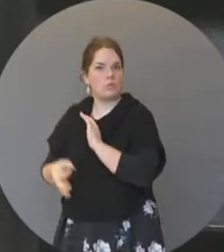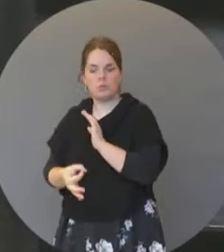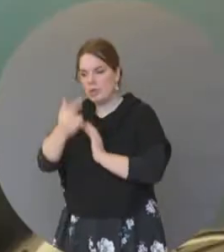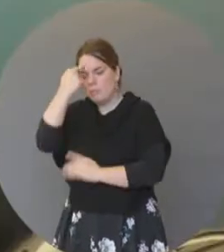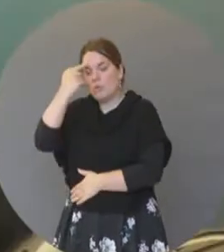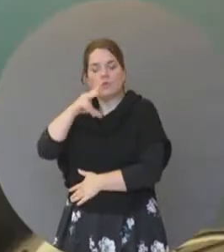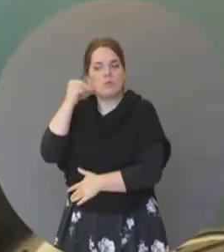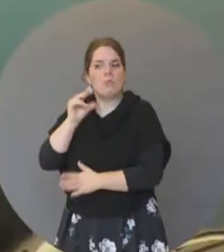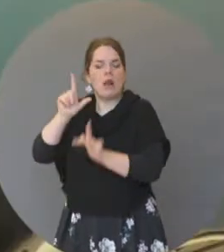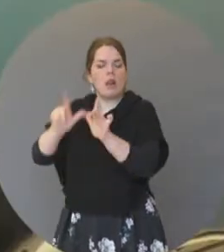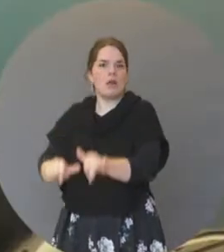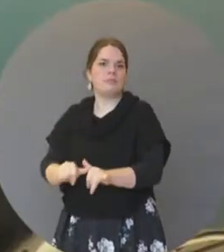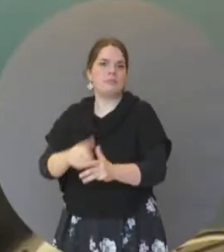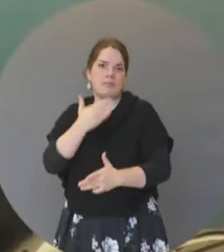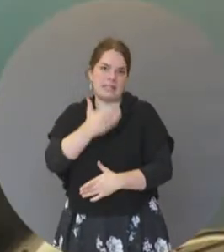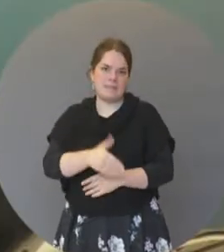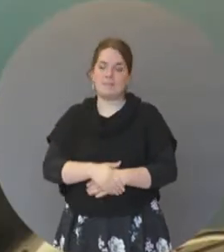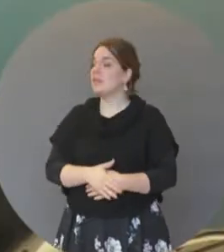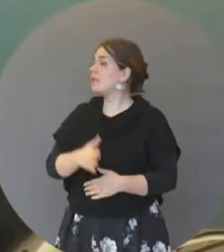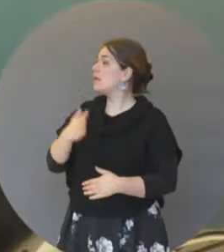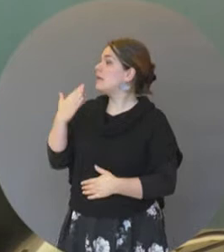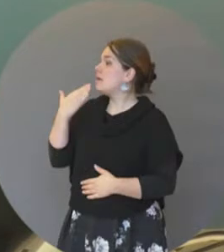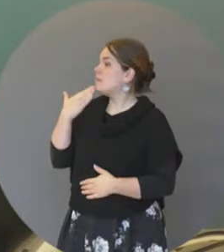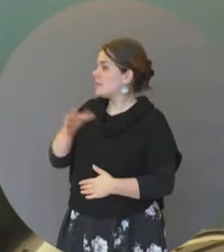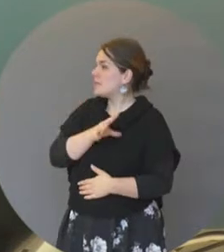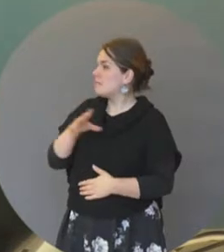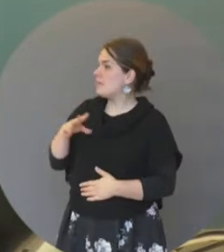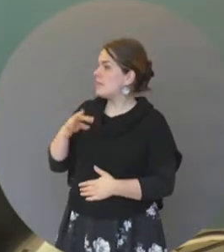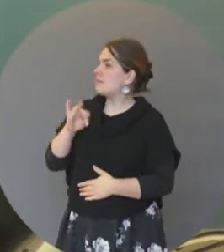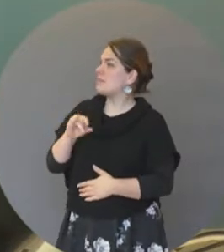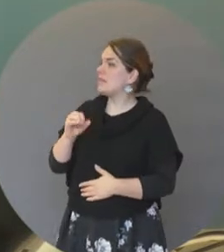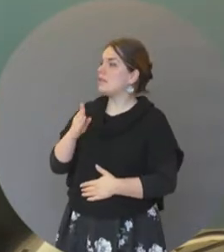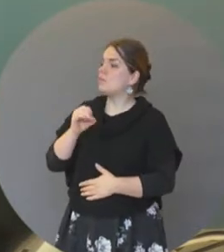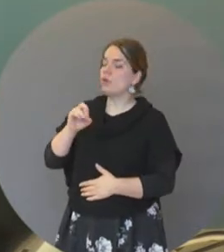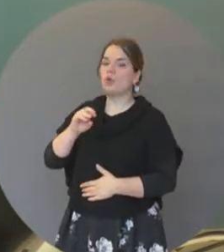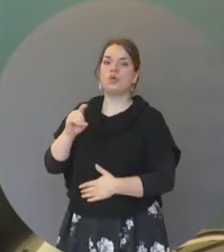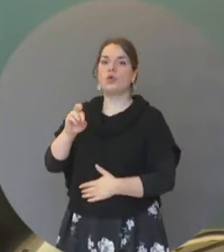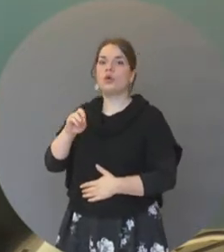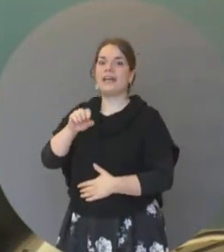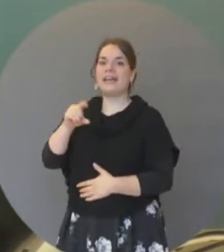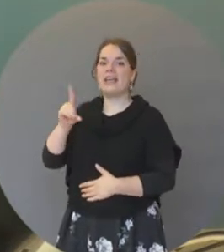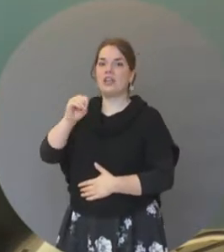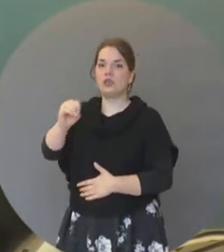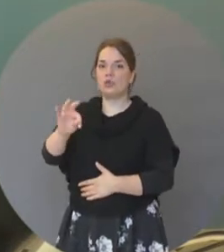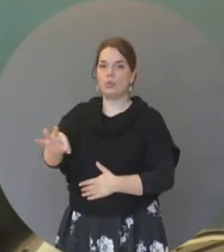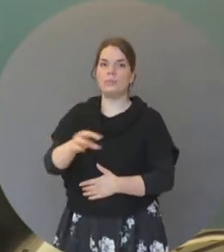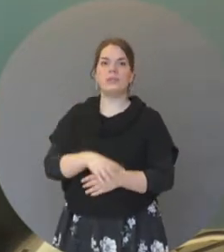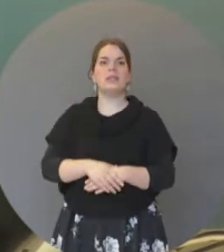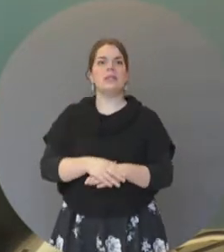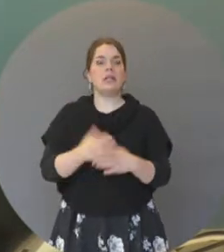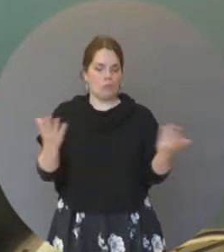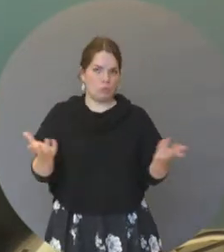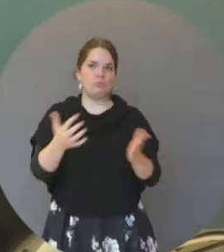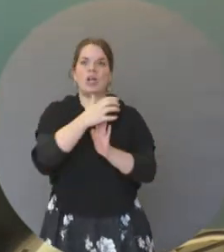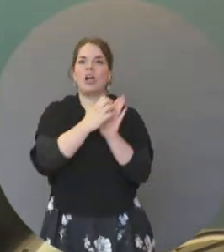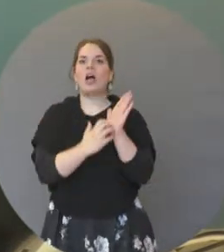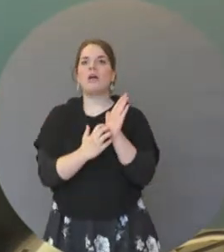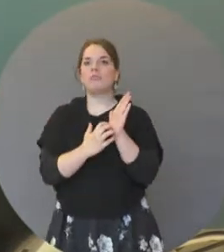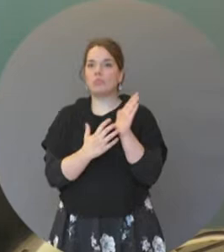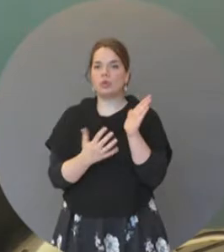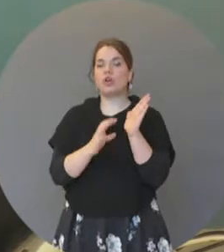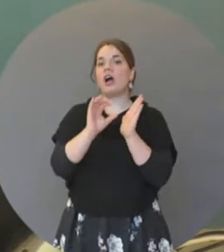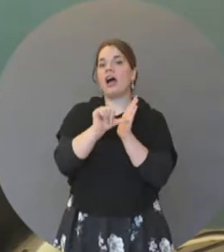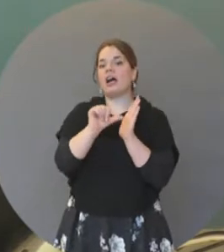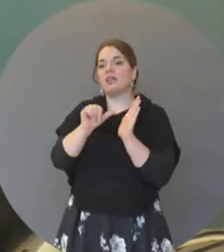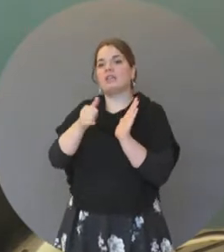merci Madame Thibodeau rénaux bien mes chers collègues je vous interroger sur ce rapport 1